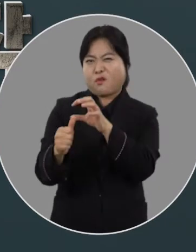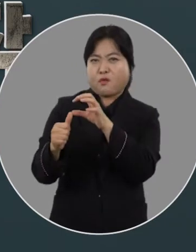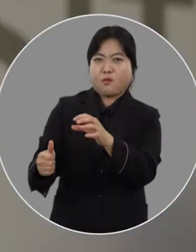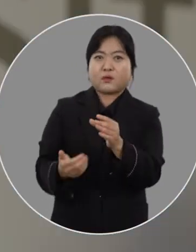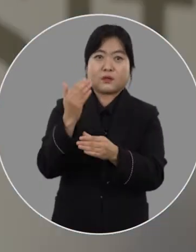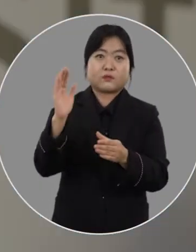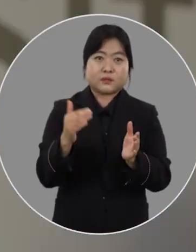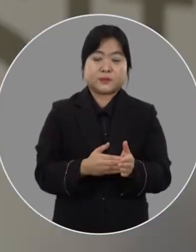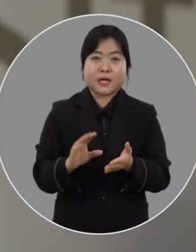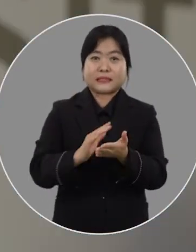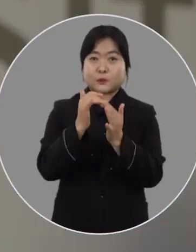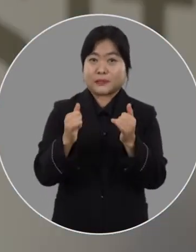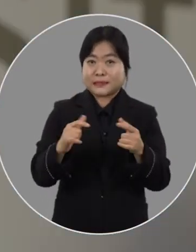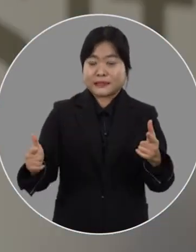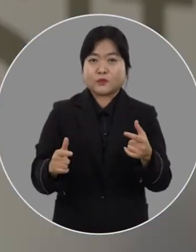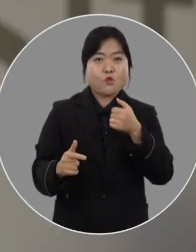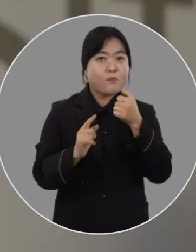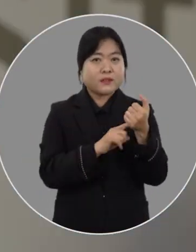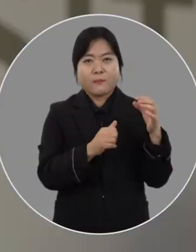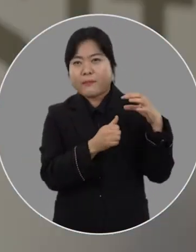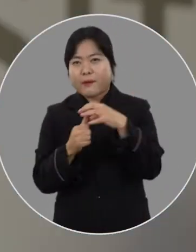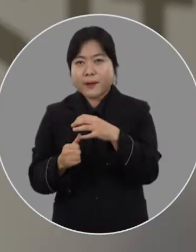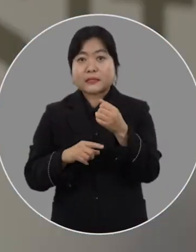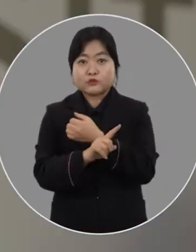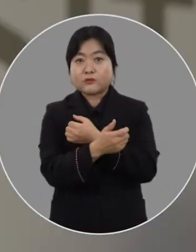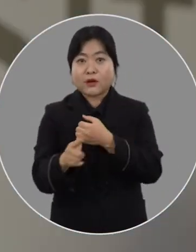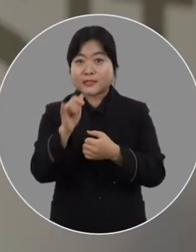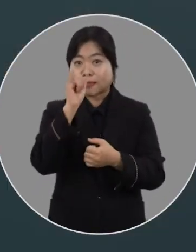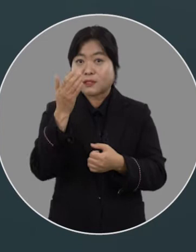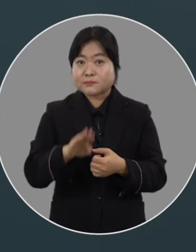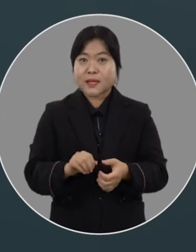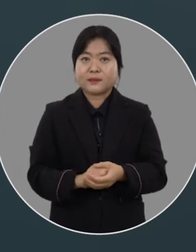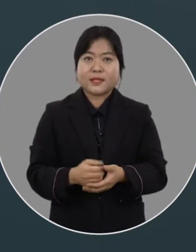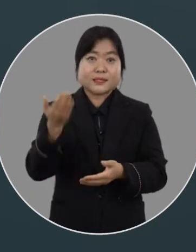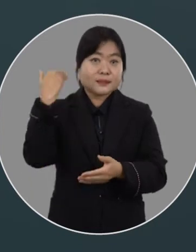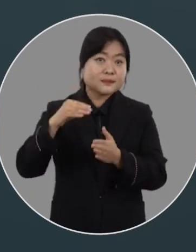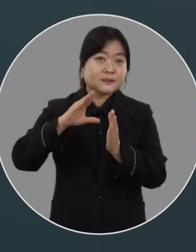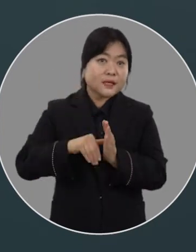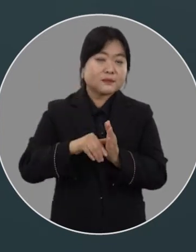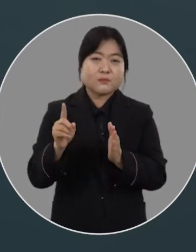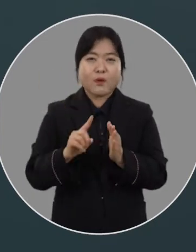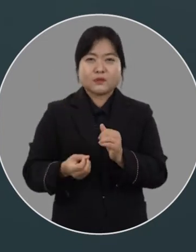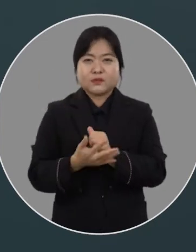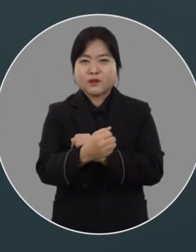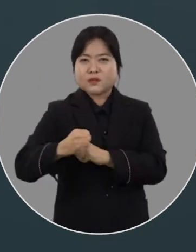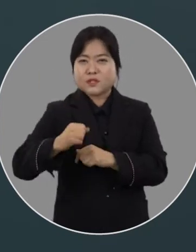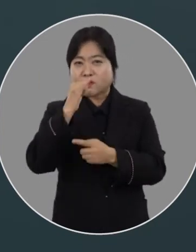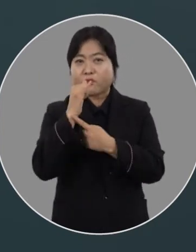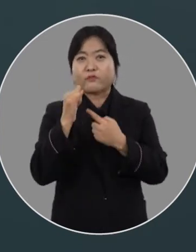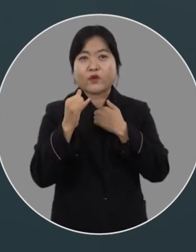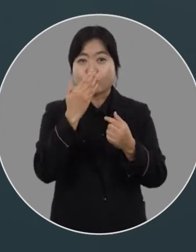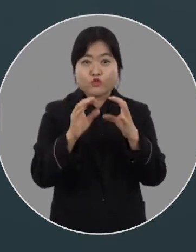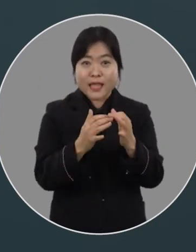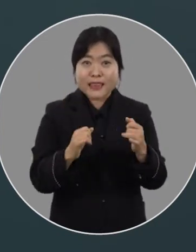것이었습니다. 그리스도인들이 로마인들한테 박해받은 이유는 여러 가지가 있었지만 당시에 나름대로 영향력을 지니고